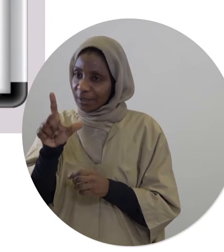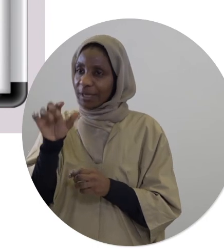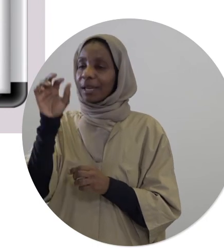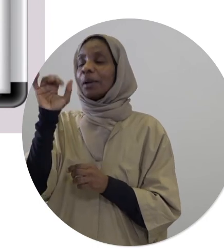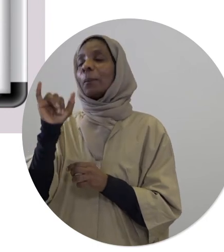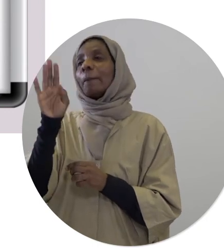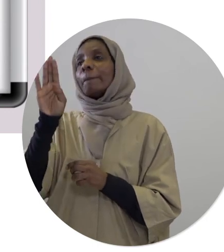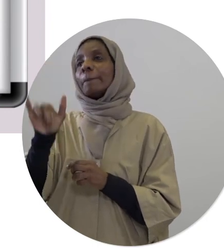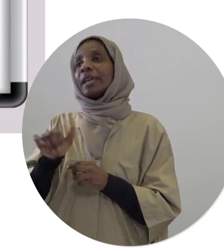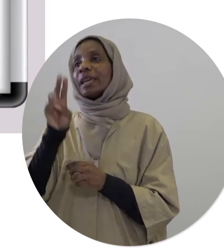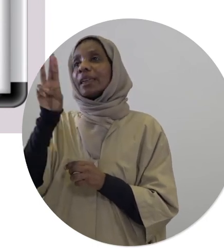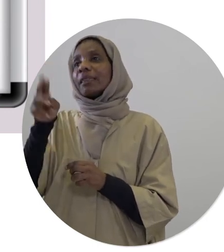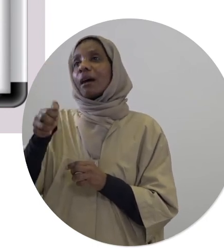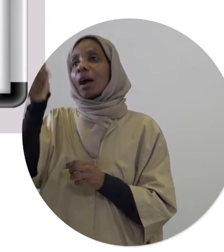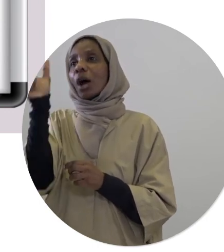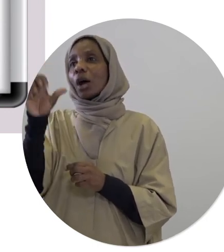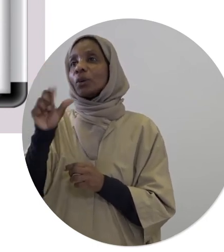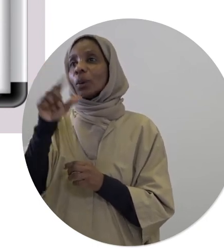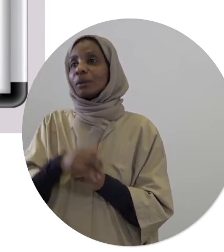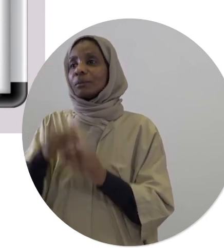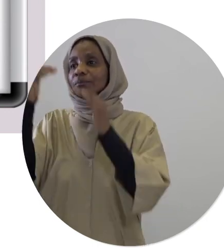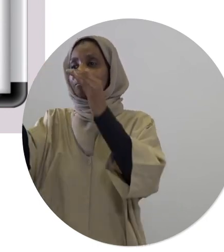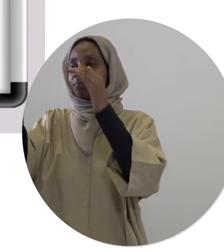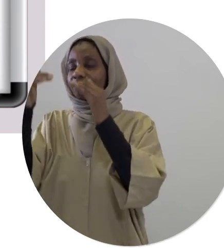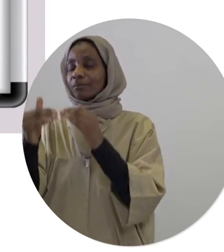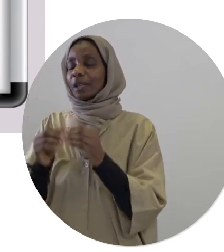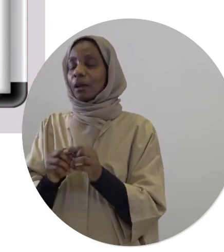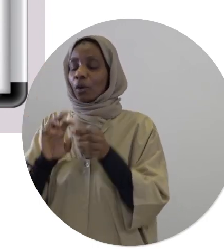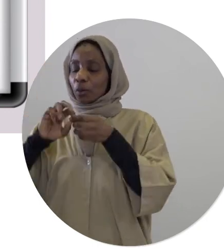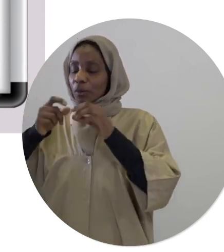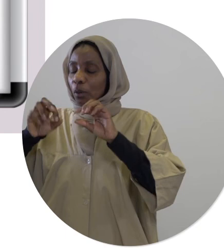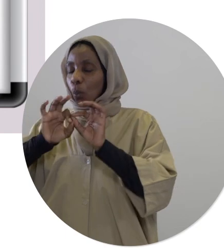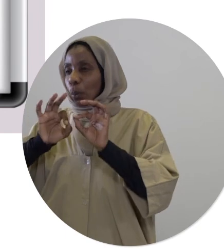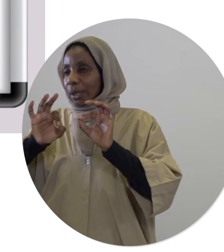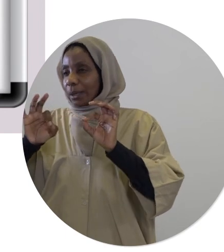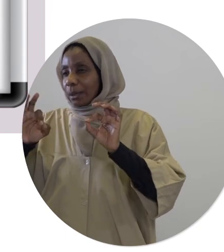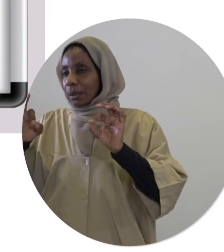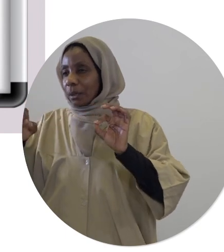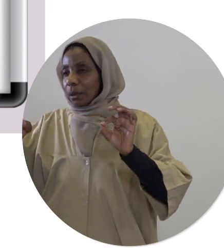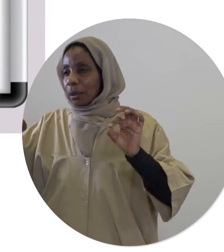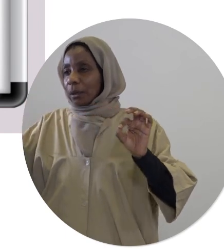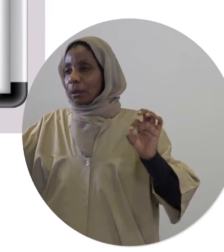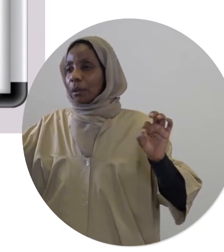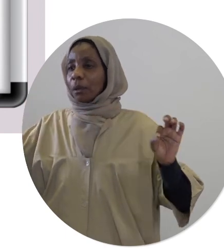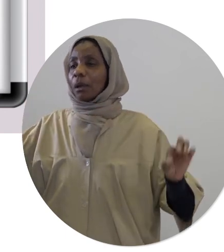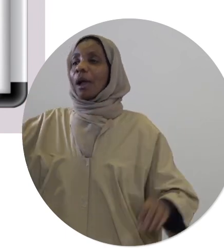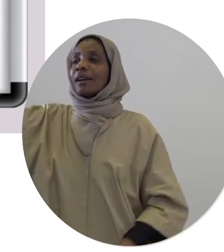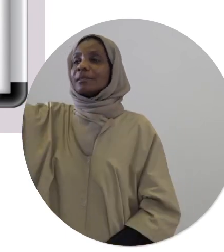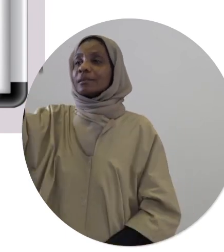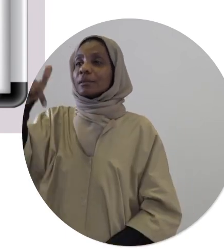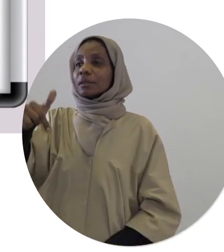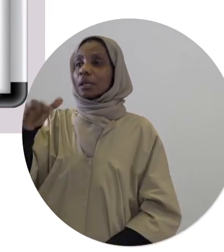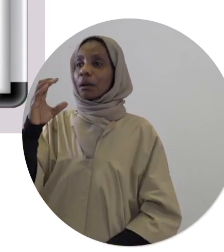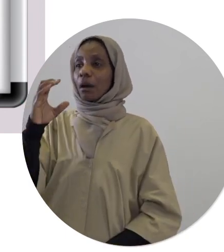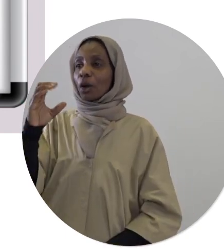ميثانول. المثال الذي يليه، لدي سلسلة متصلة، أطول سلسلة متصلة ستكون